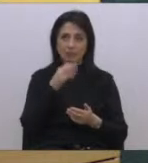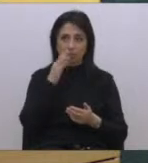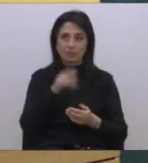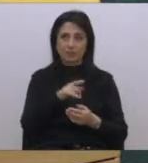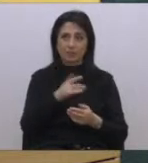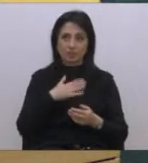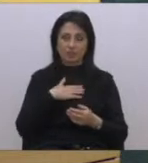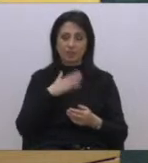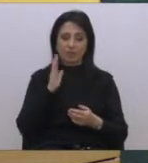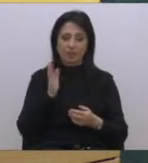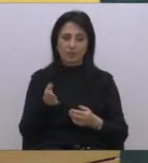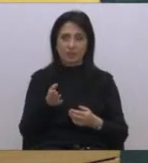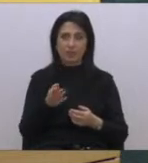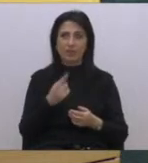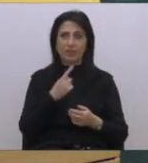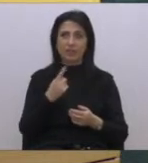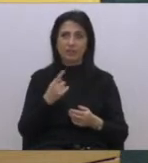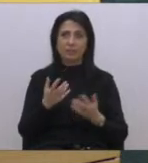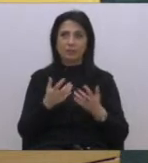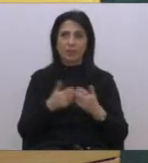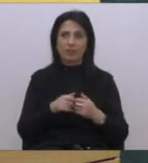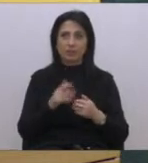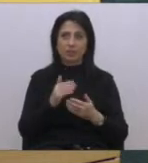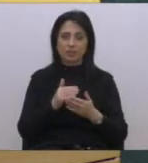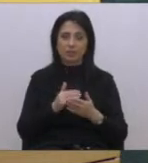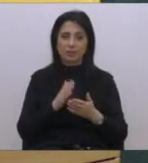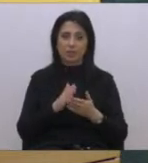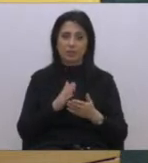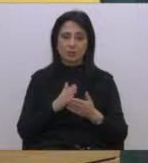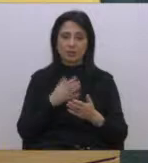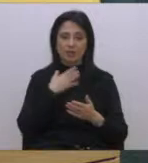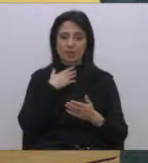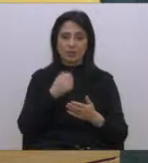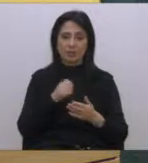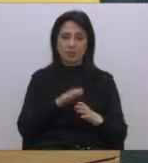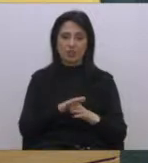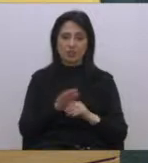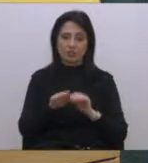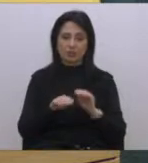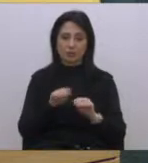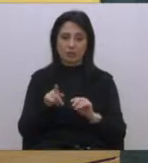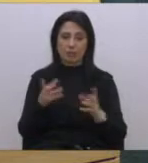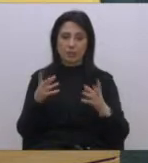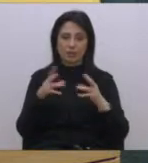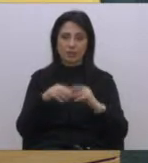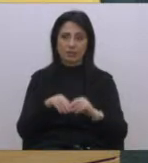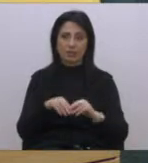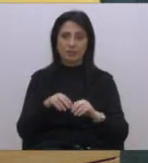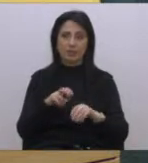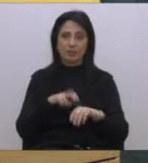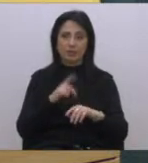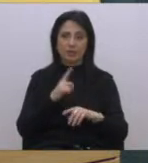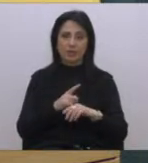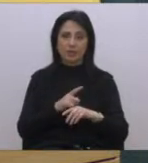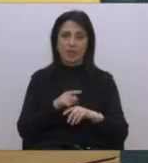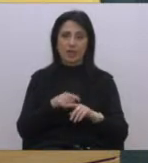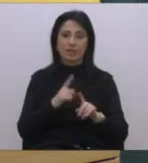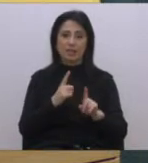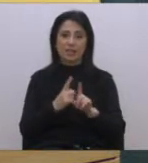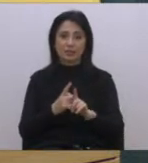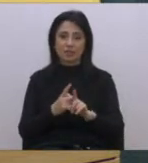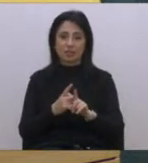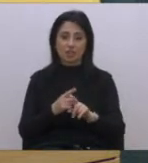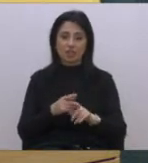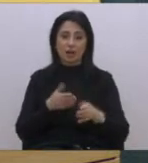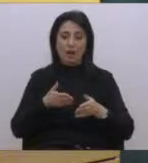este cea întâi se cunoaște ertertim mecanismul sistemul și arse bolii deficite și ei sus de amestanave, ectinem se cunoaște al nașem se stăm mii